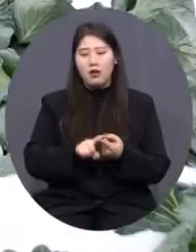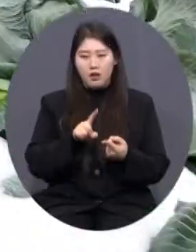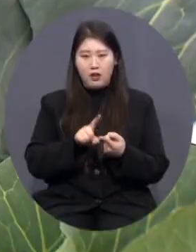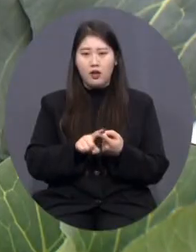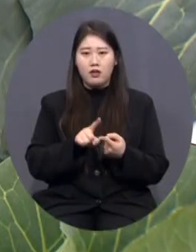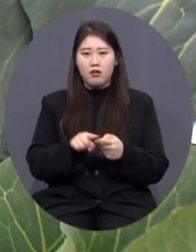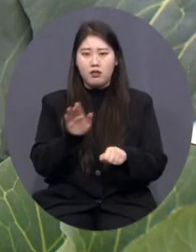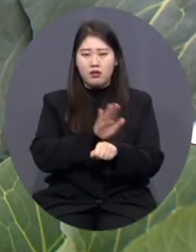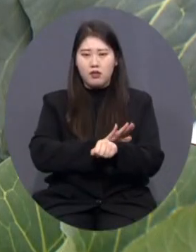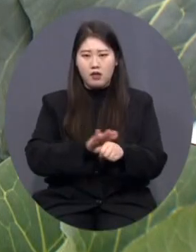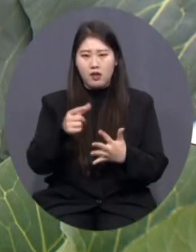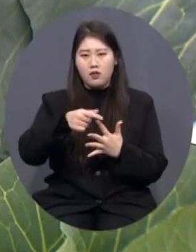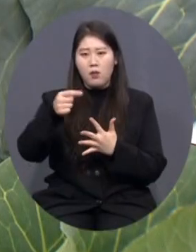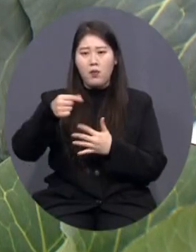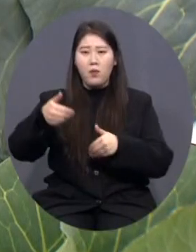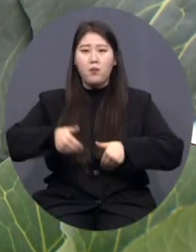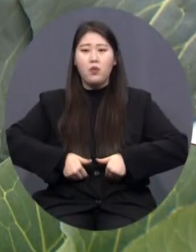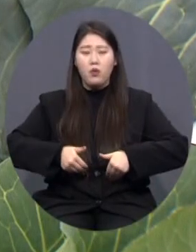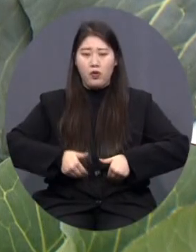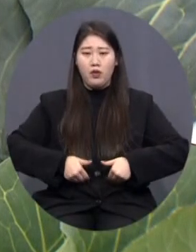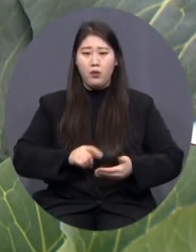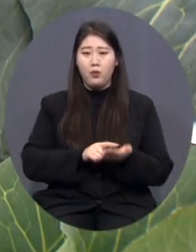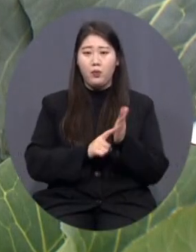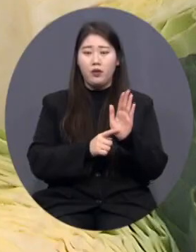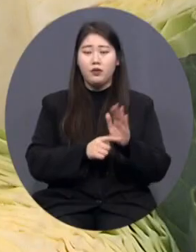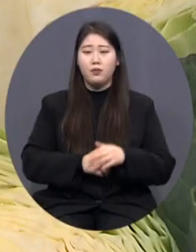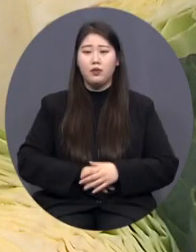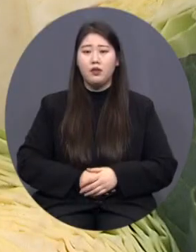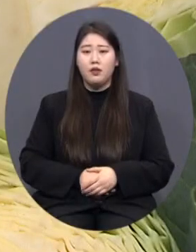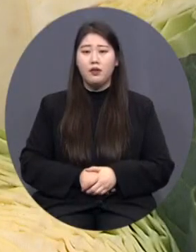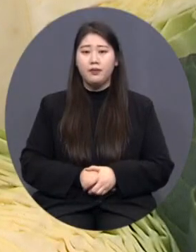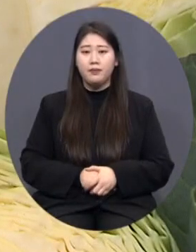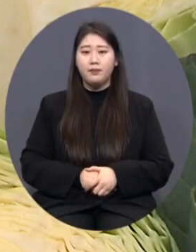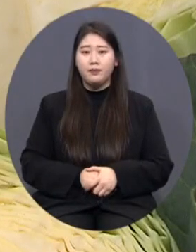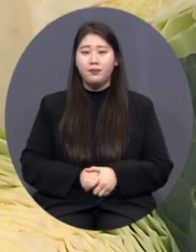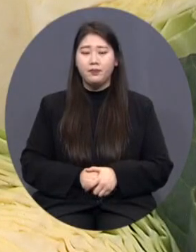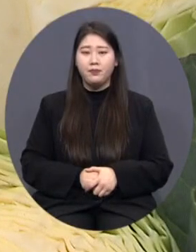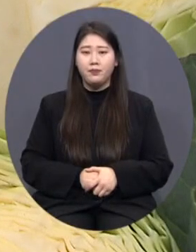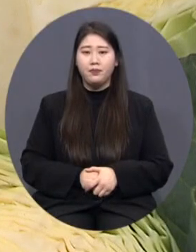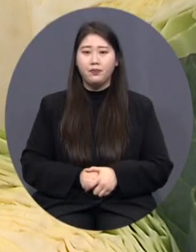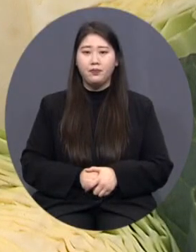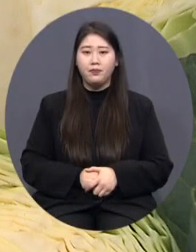않도록 잘 선별해야 한다고 전문가들은 조언합니다. MBC 뉴스 김아은입니다.